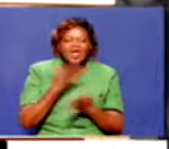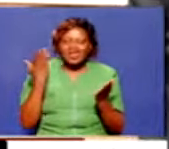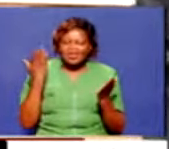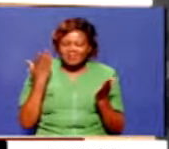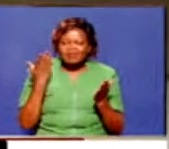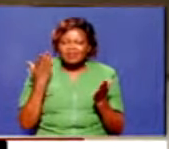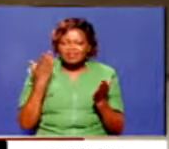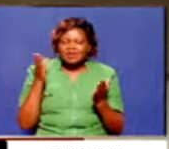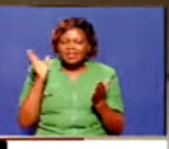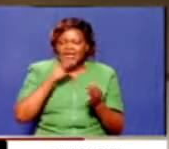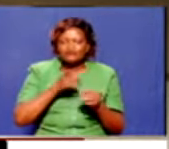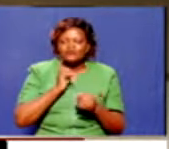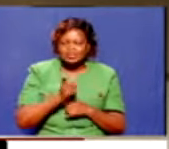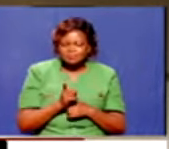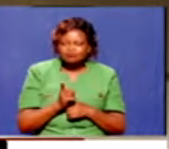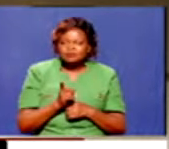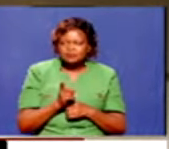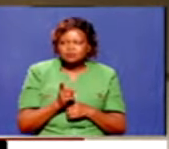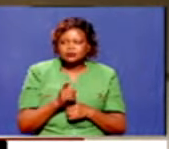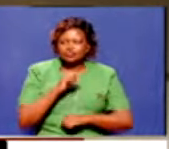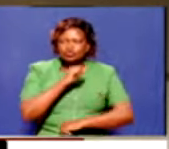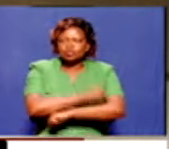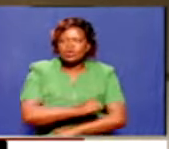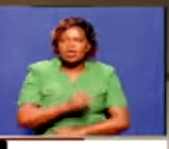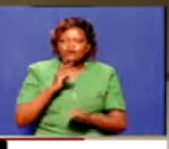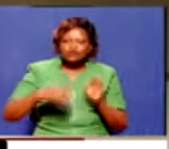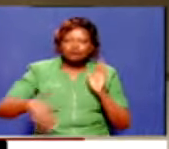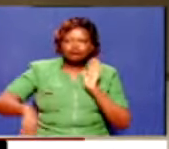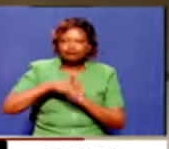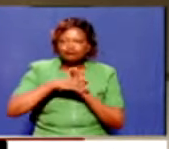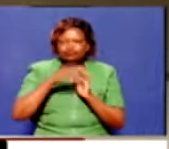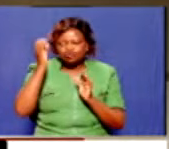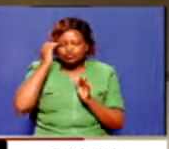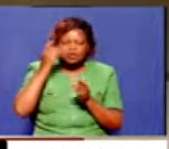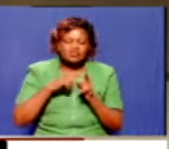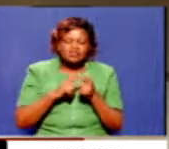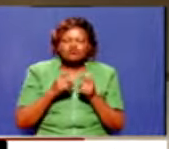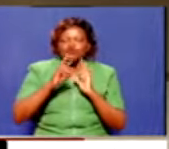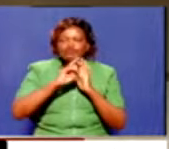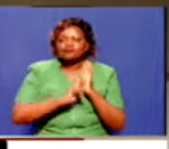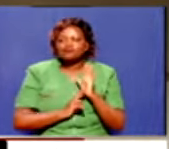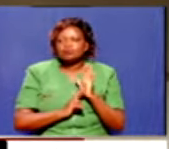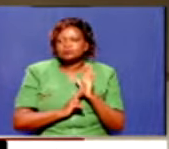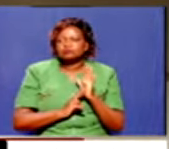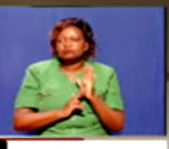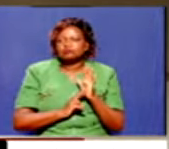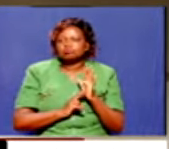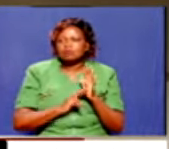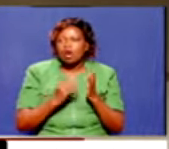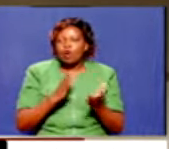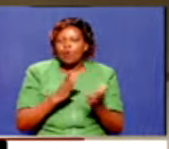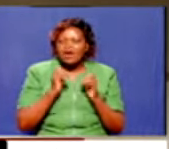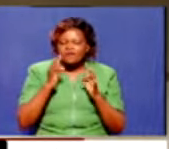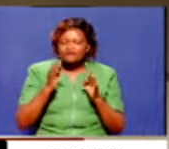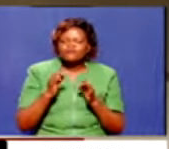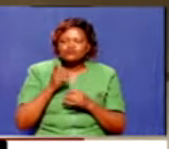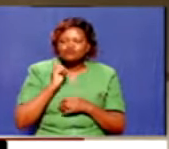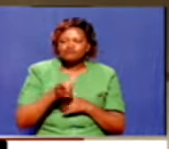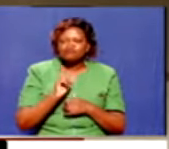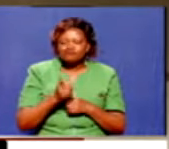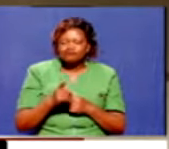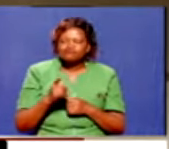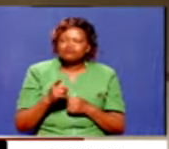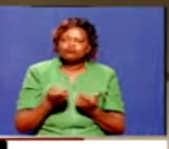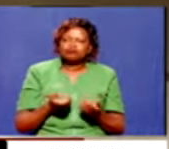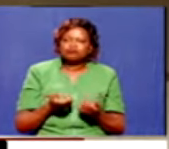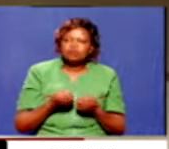wa nidhamu. Kama ni kufukuza mwanafunzi, kuna vile kanuni zinasema. Kama ni kumnidhamisha mwanafunzi yeyote kwa